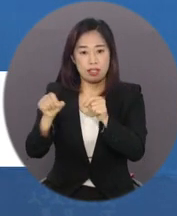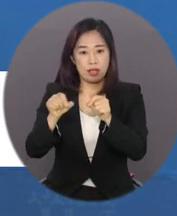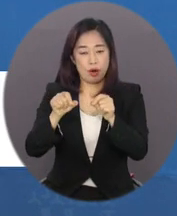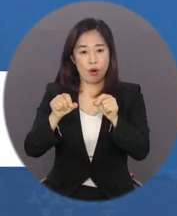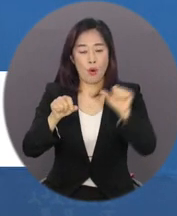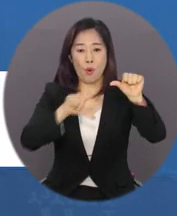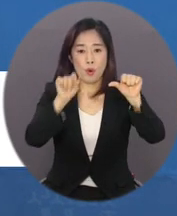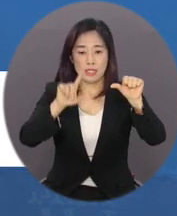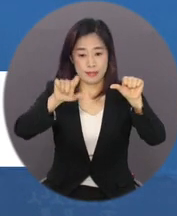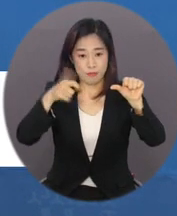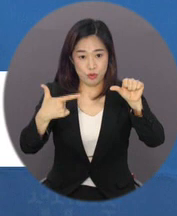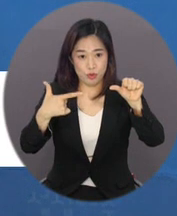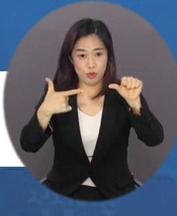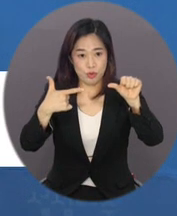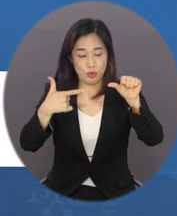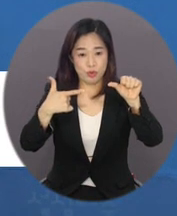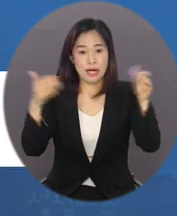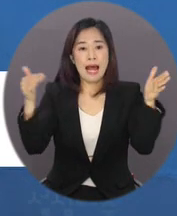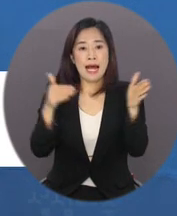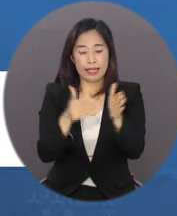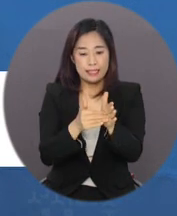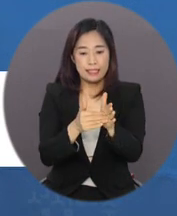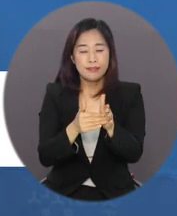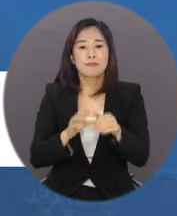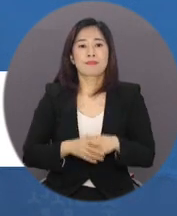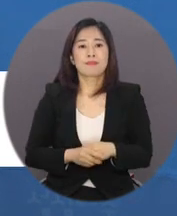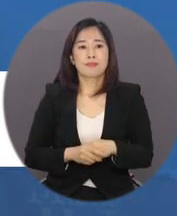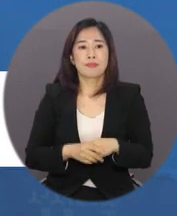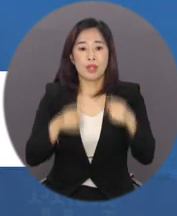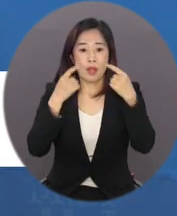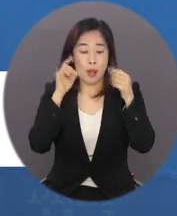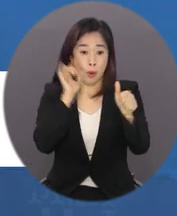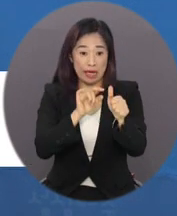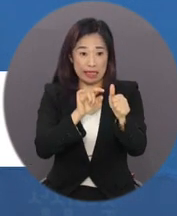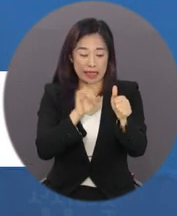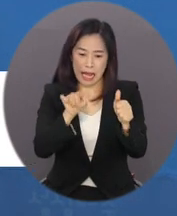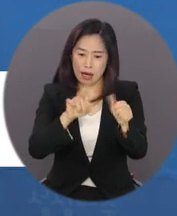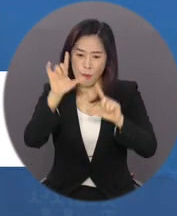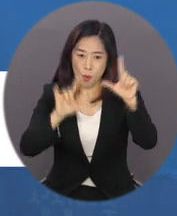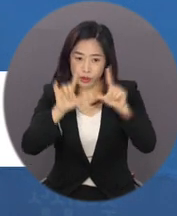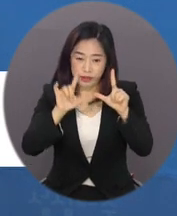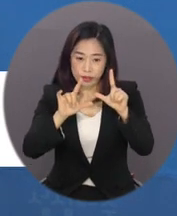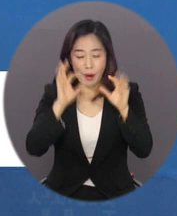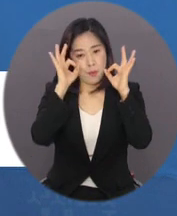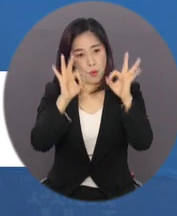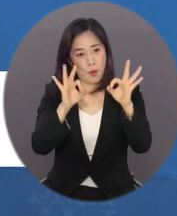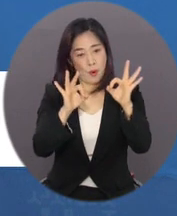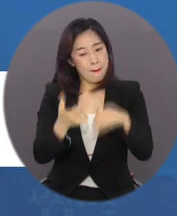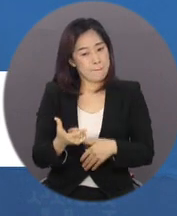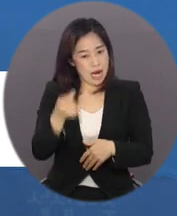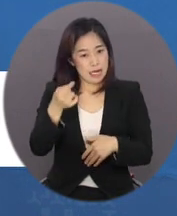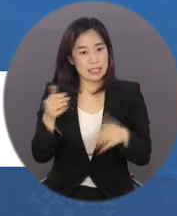16일 24시까지 시행합니다. 단 확진자 발생 추이를 분석하여 조기